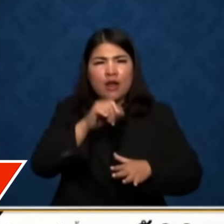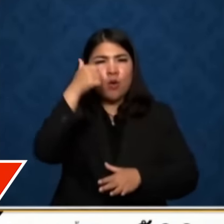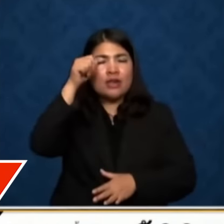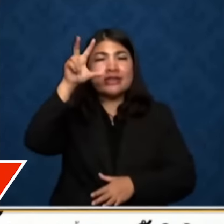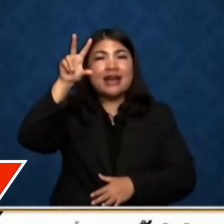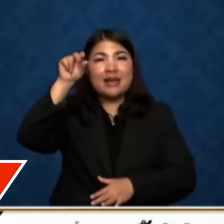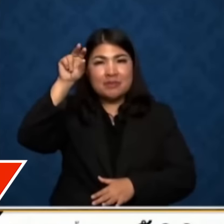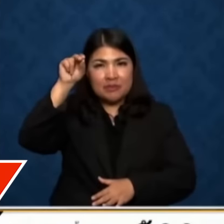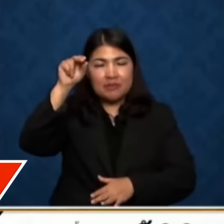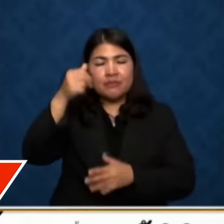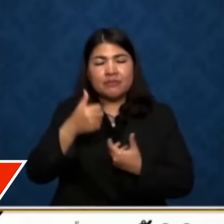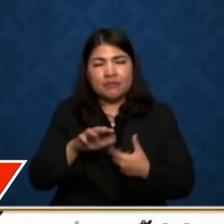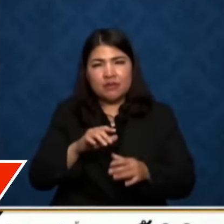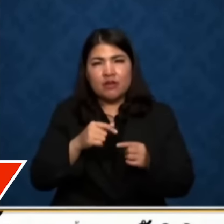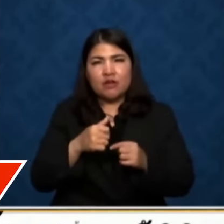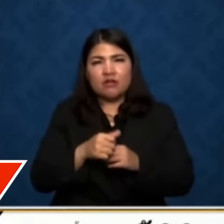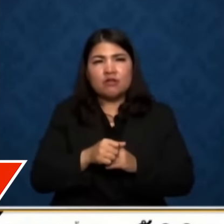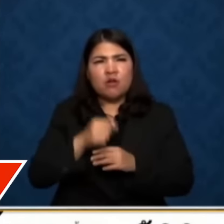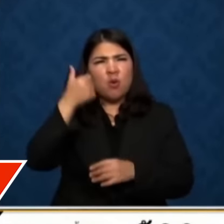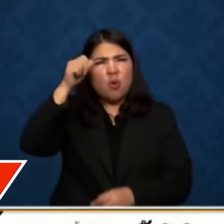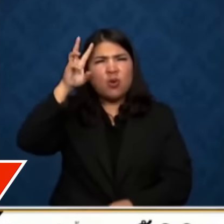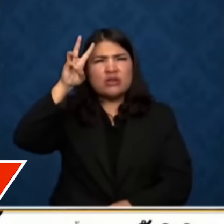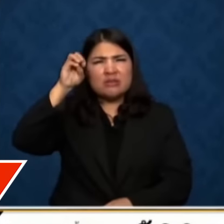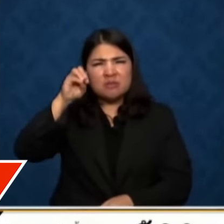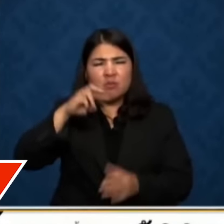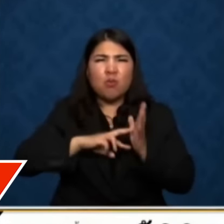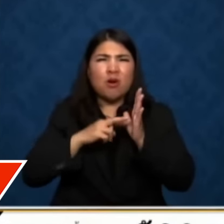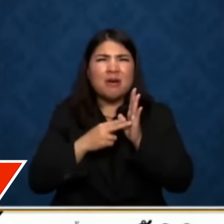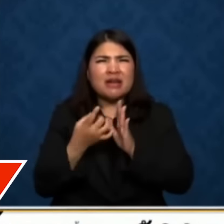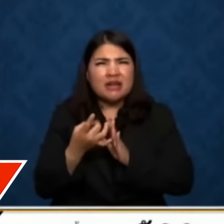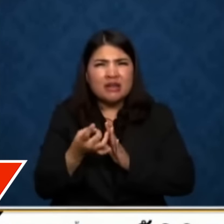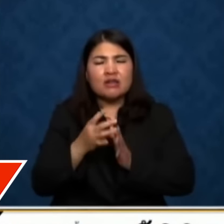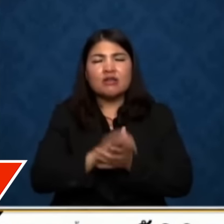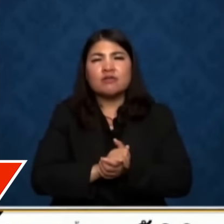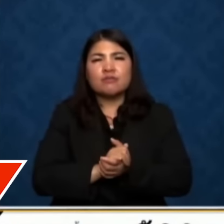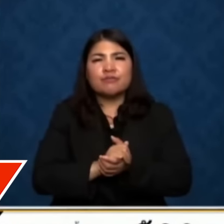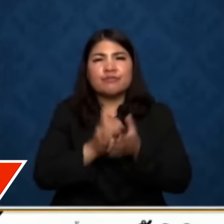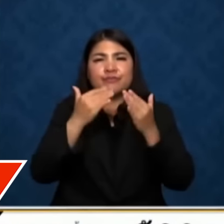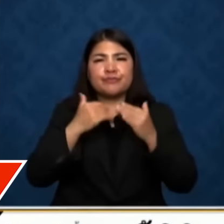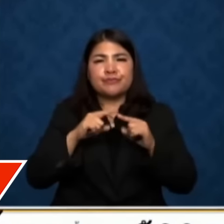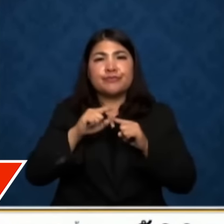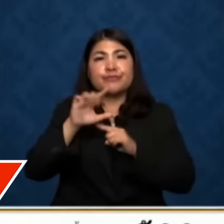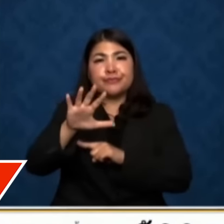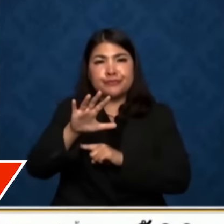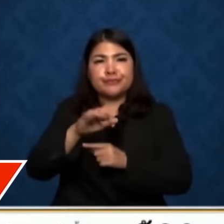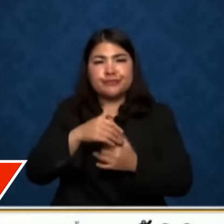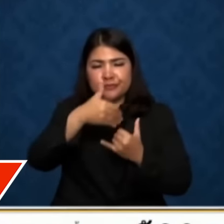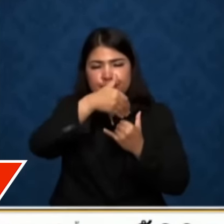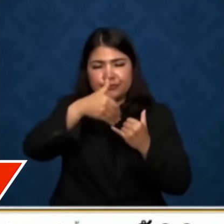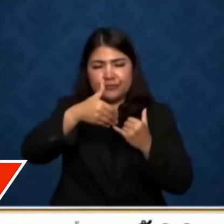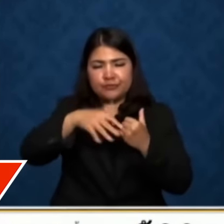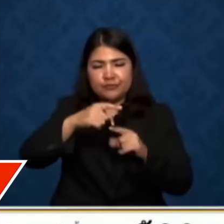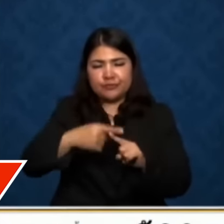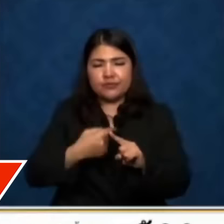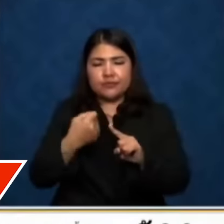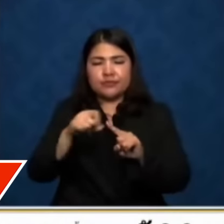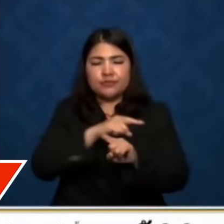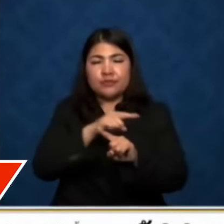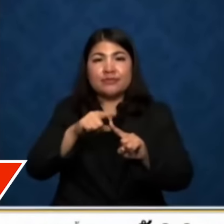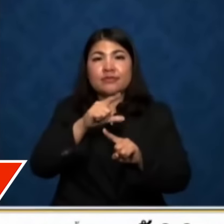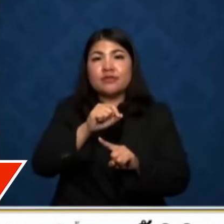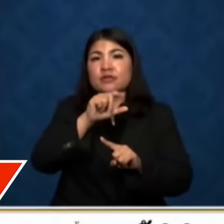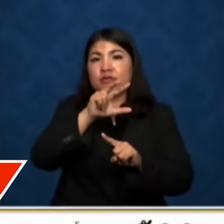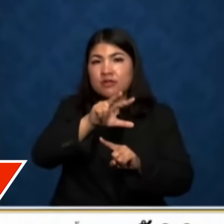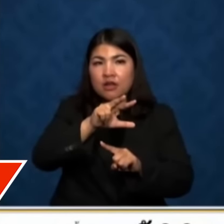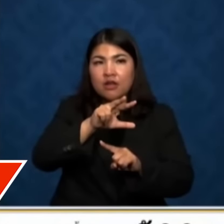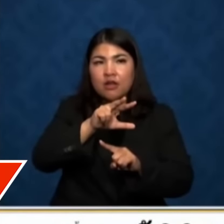วันและก็60วันคืออะไรข้อ5ครับหลังการผ่าตัดเมื่อวันที่23ตุลาคมก็คือวันที่